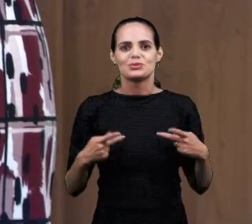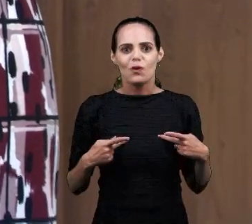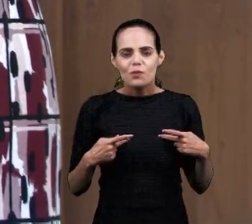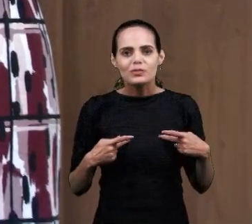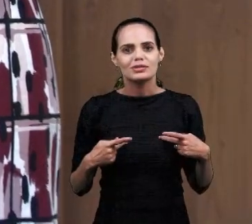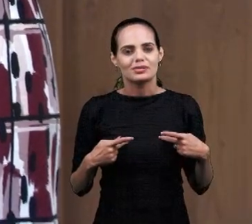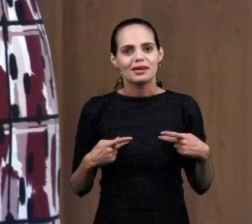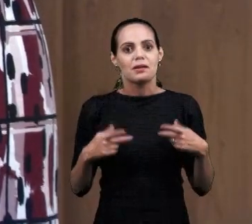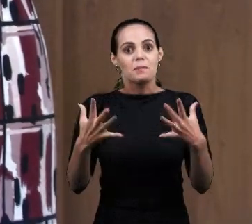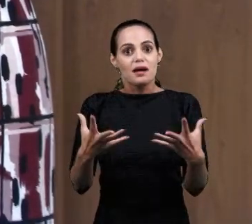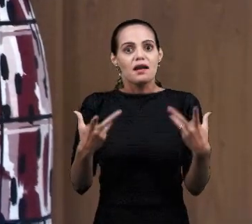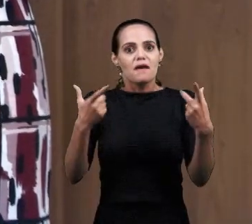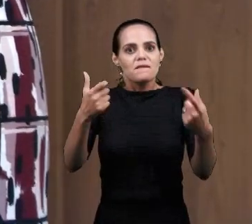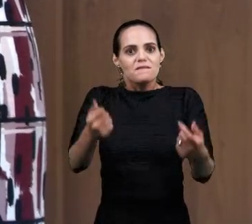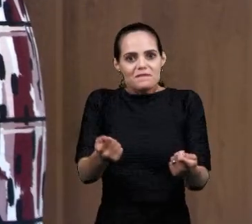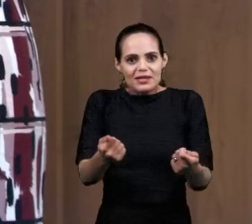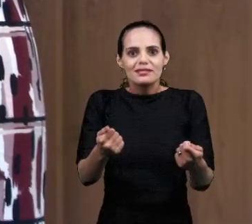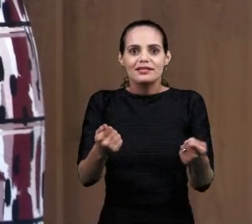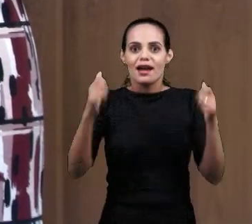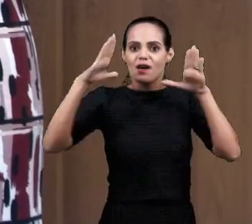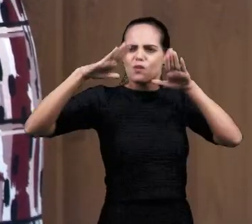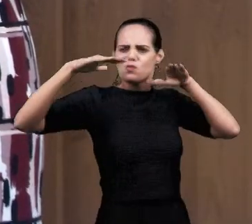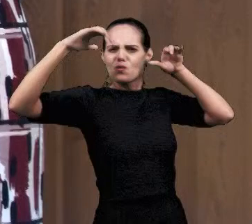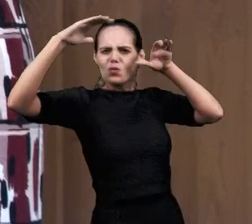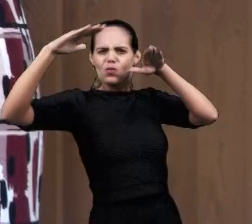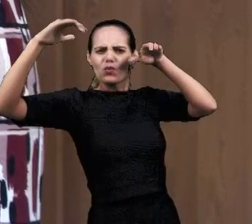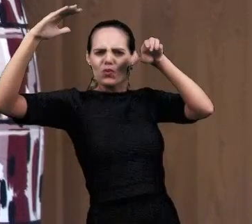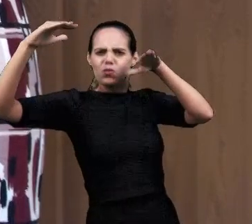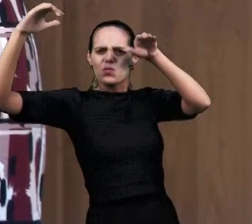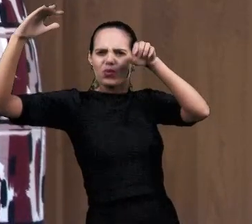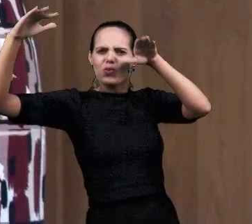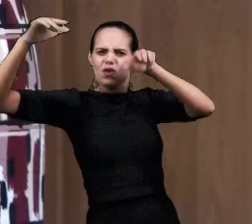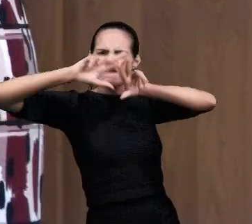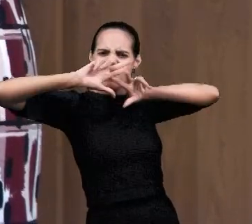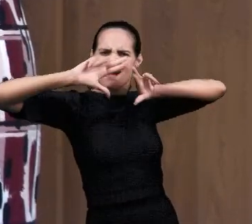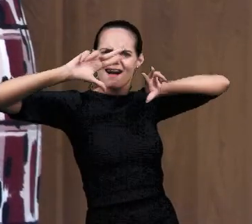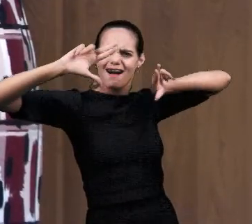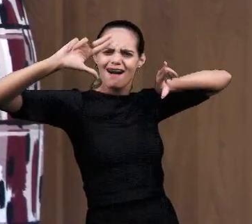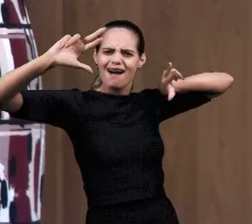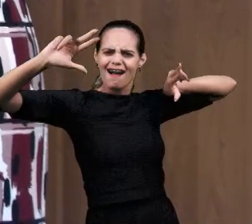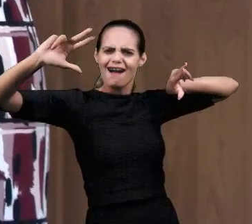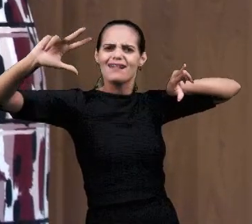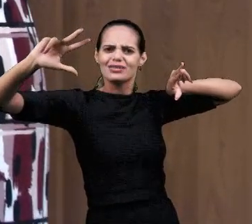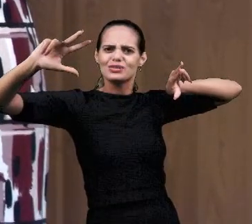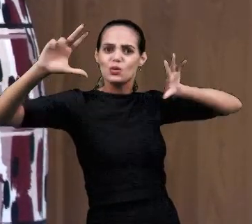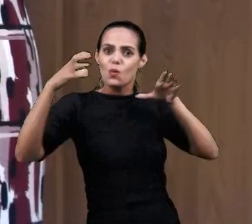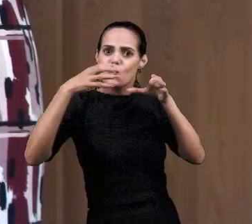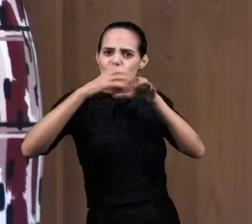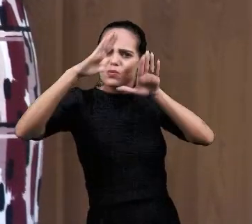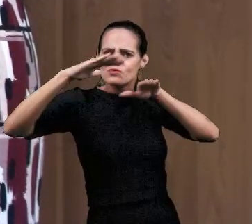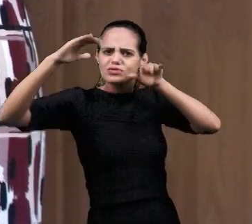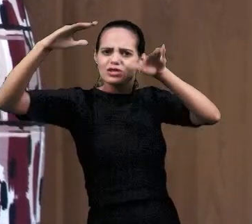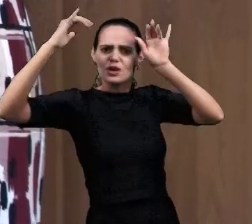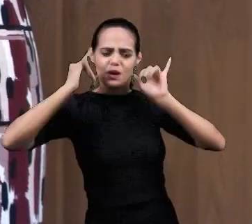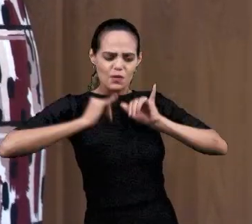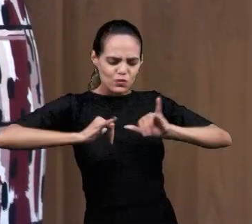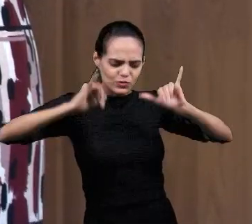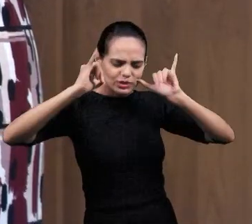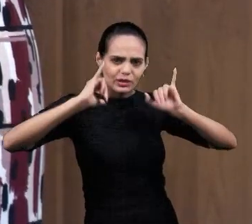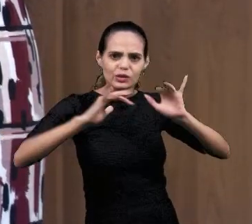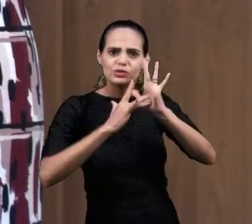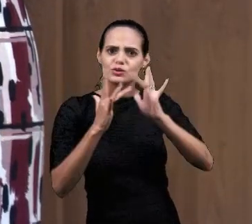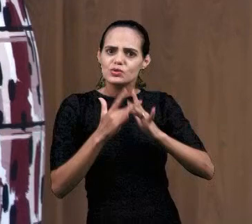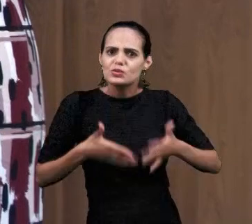Aucun roi du monde, le plus puissant qu'il soit, a eu un chœur d'anges qui a annoncé sa